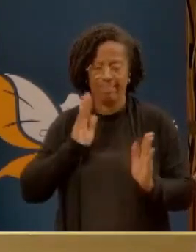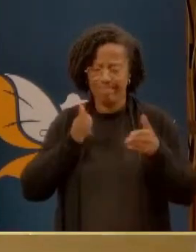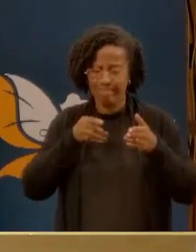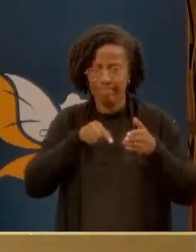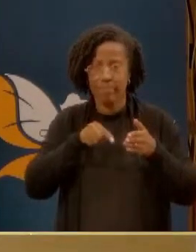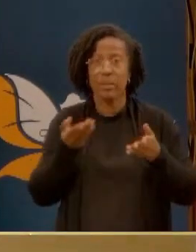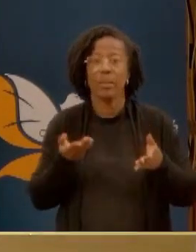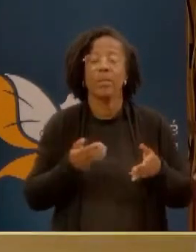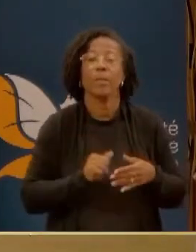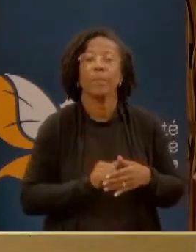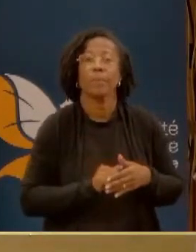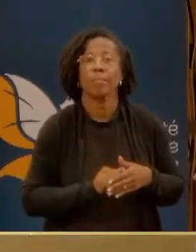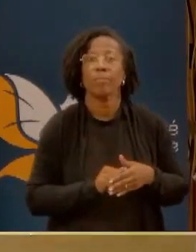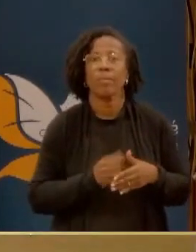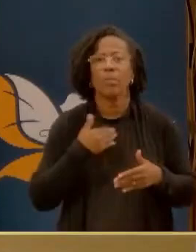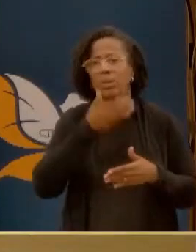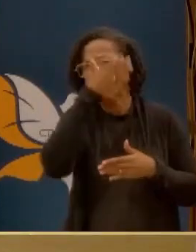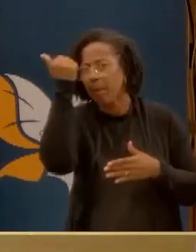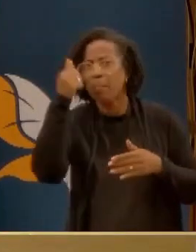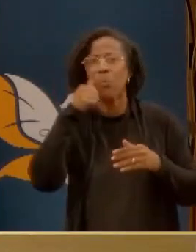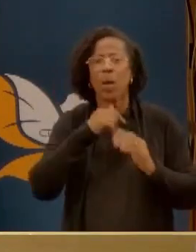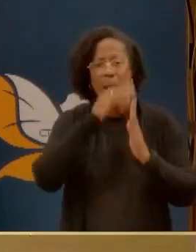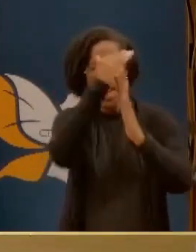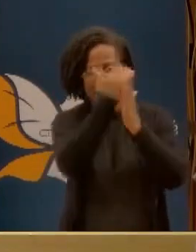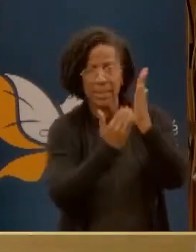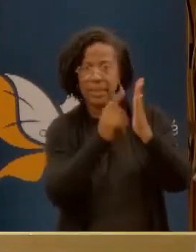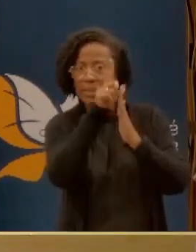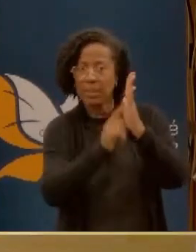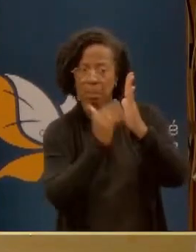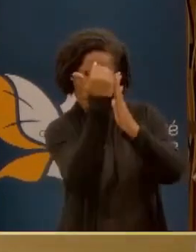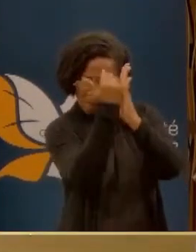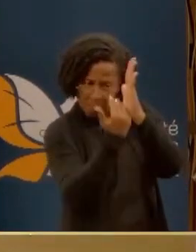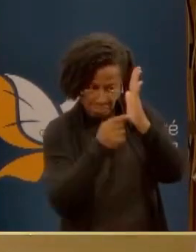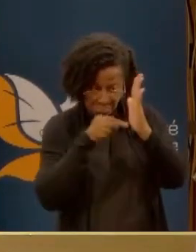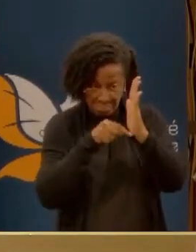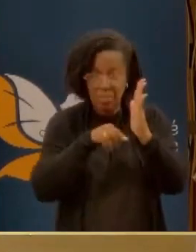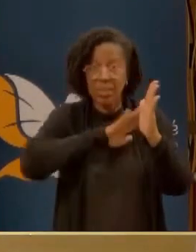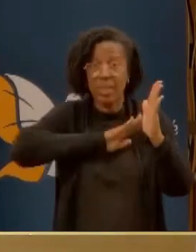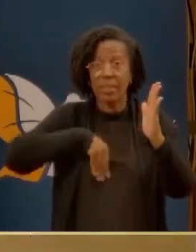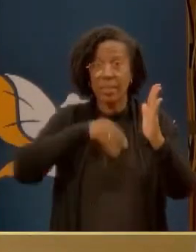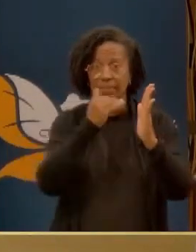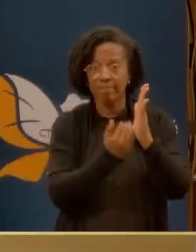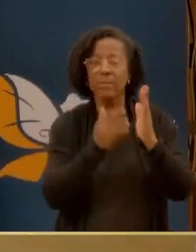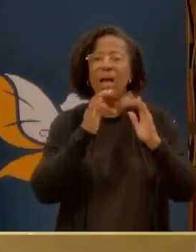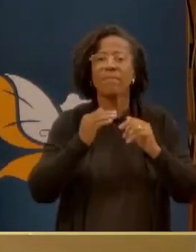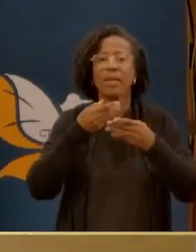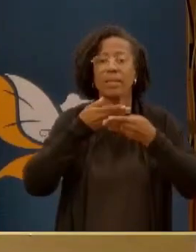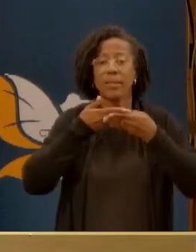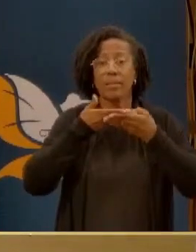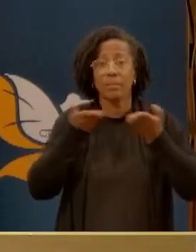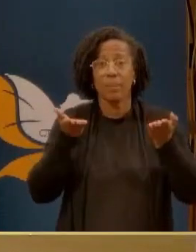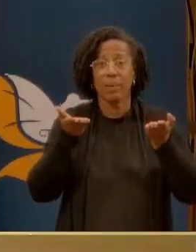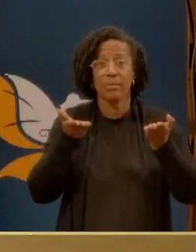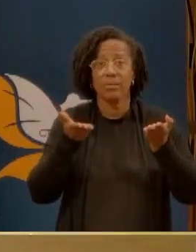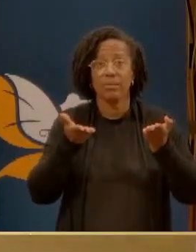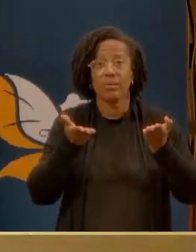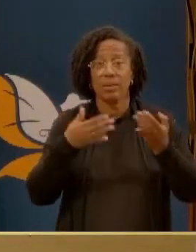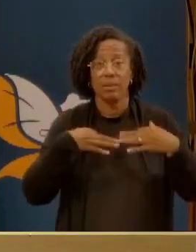Je ne sais pas pourquoi ils l'ont mis en queue de liste. C'est la question de la transparence de notre code